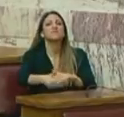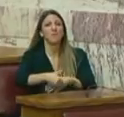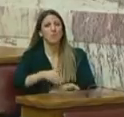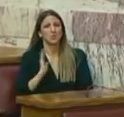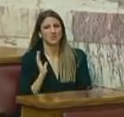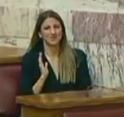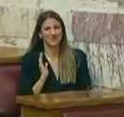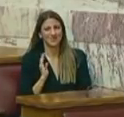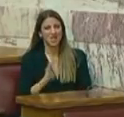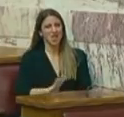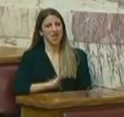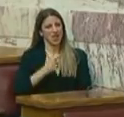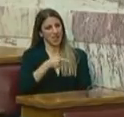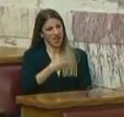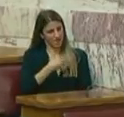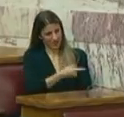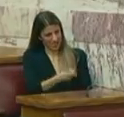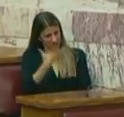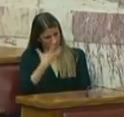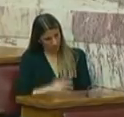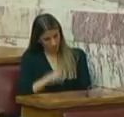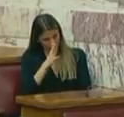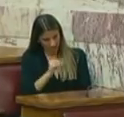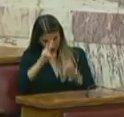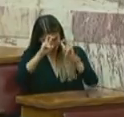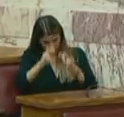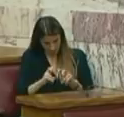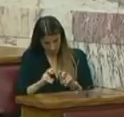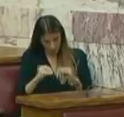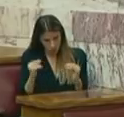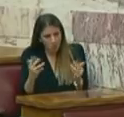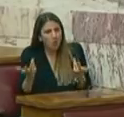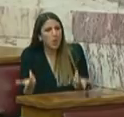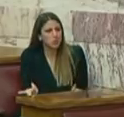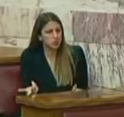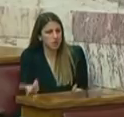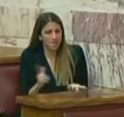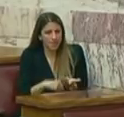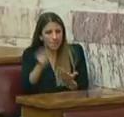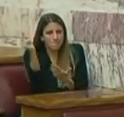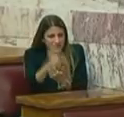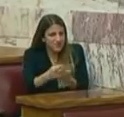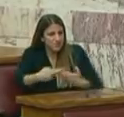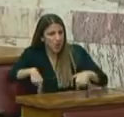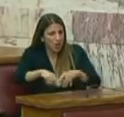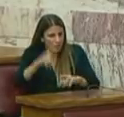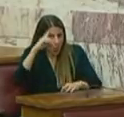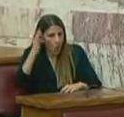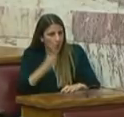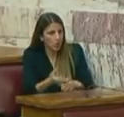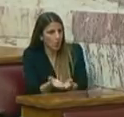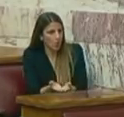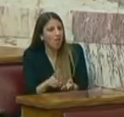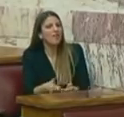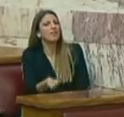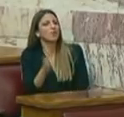σύστασης Προανακριτικής Επιτροπής. Με ποιο τρόπο θα έλαμπε η αλήθεια, αλήθεια? Διαρωτώ με.